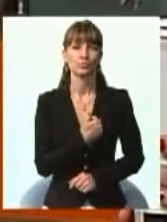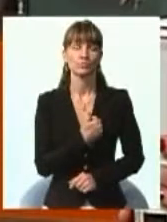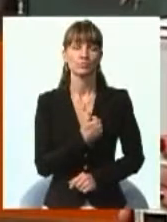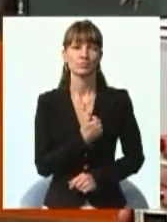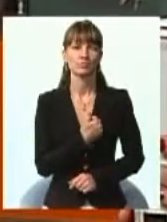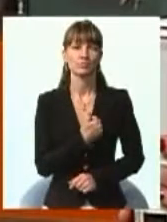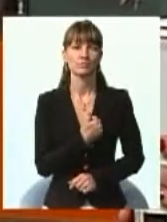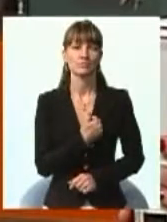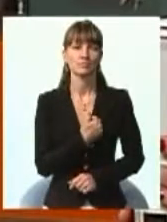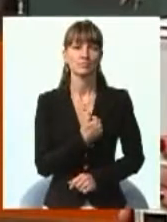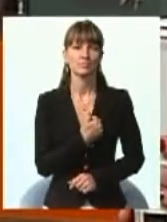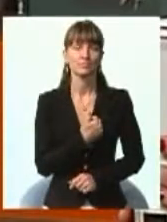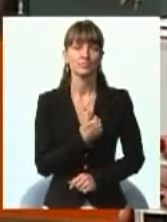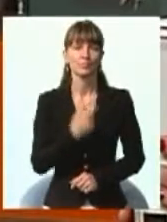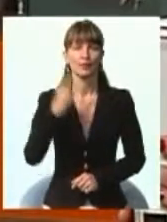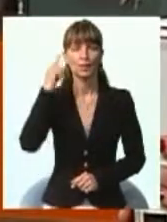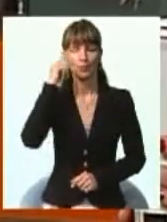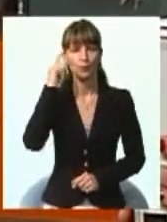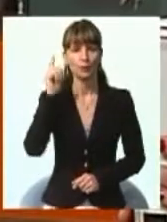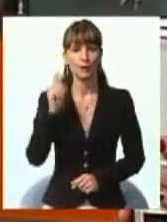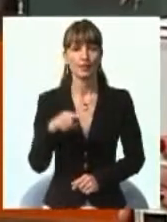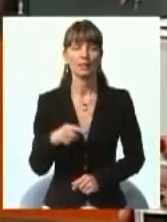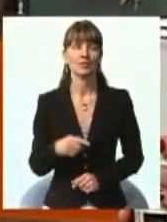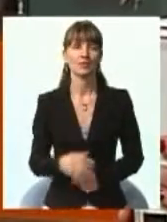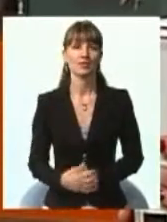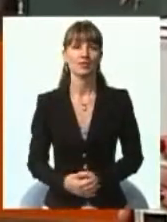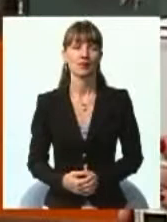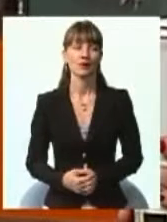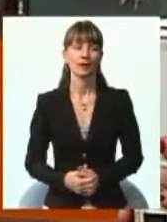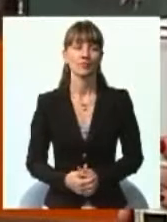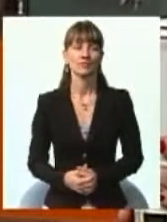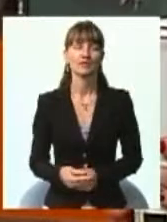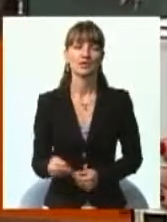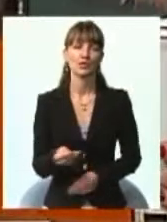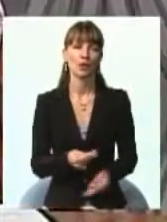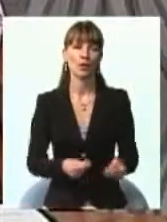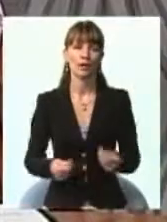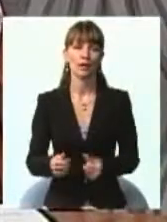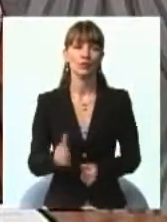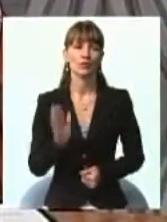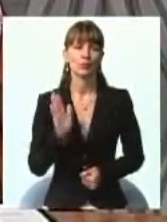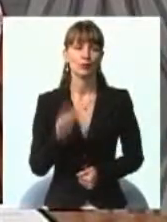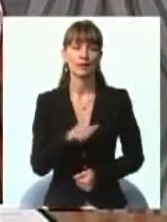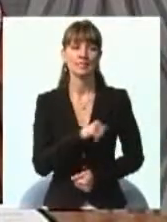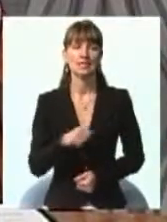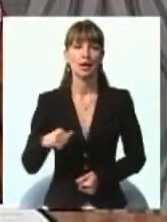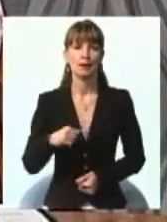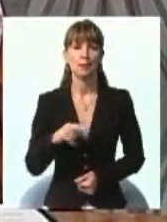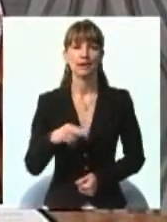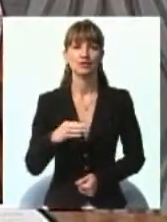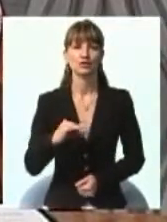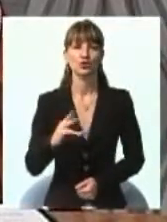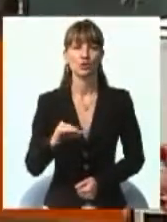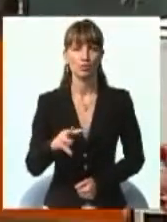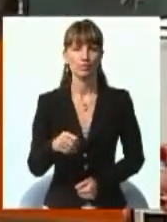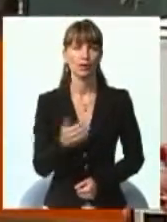Я хочу вміти чаклувати, напевно. Будеш сама джином. А чи хотіла б ти, до речі, сама